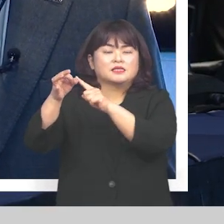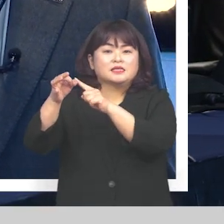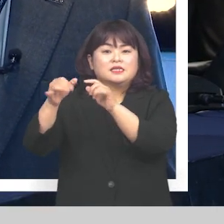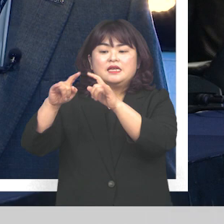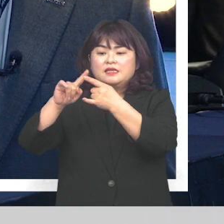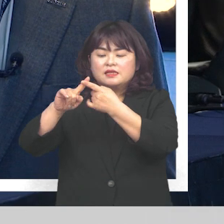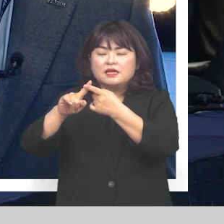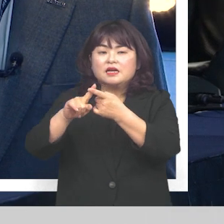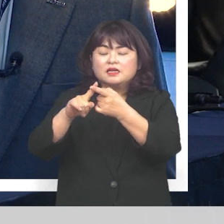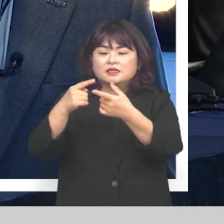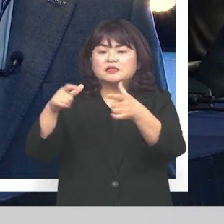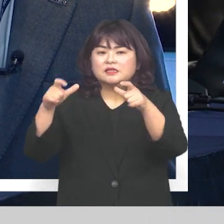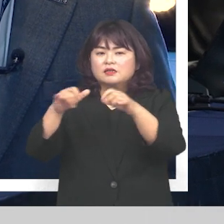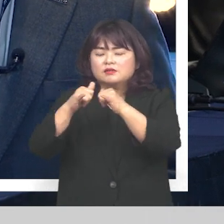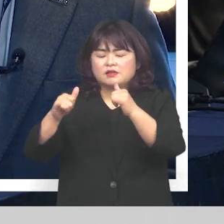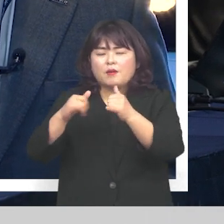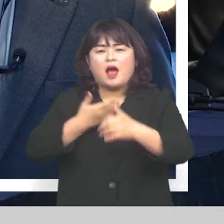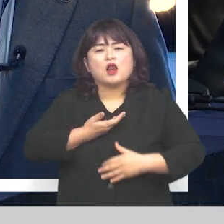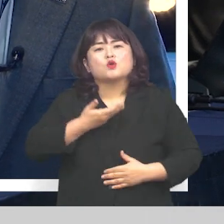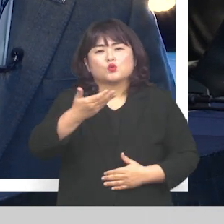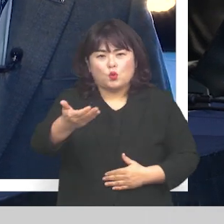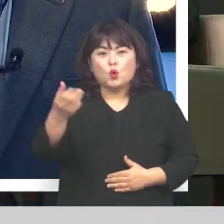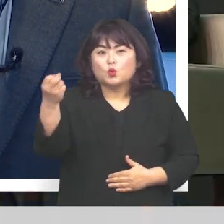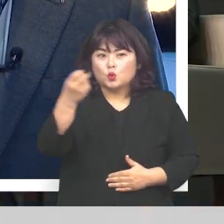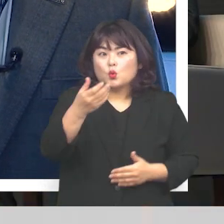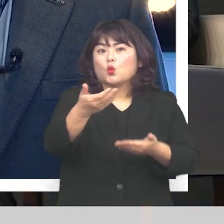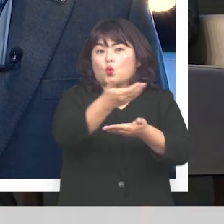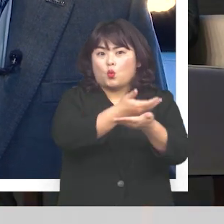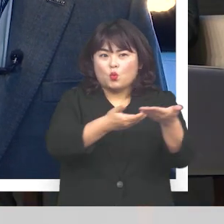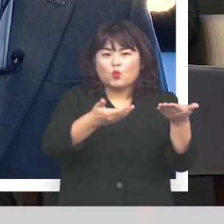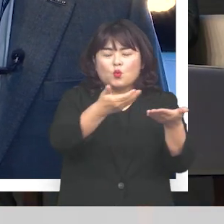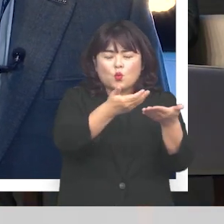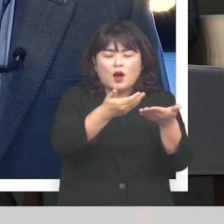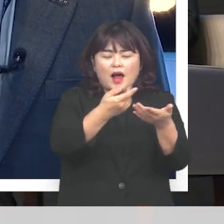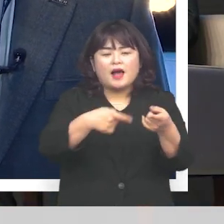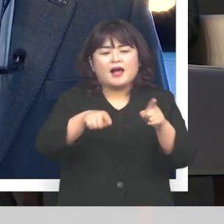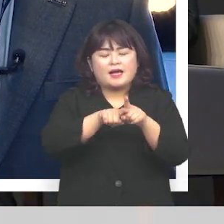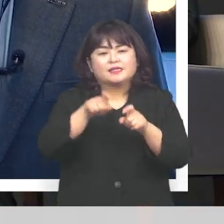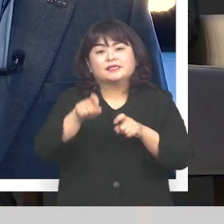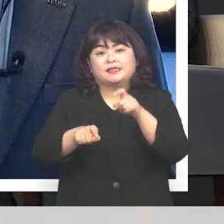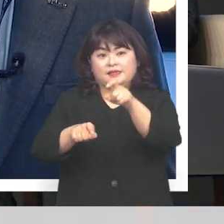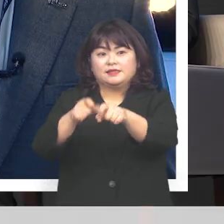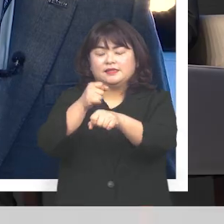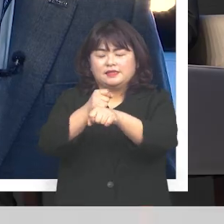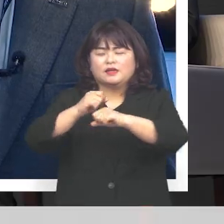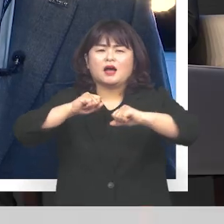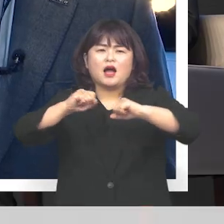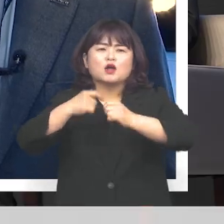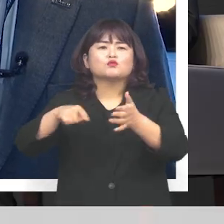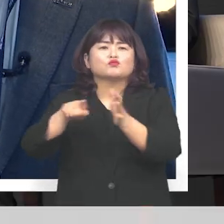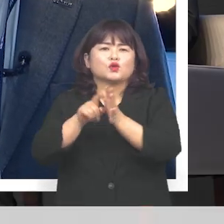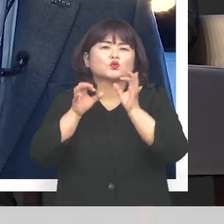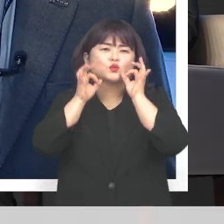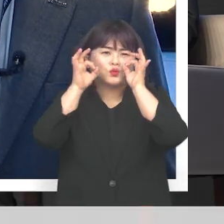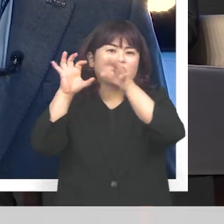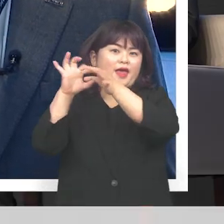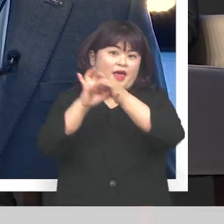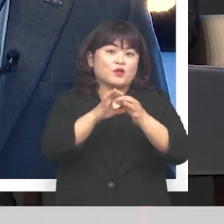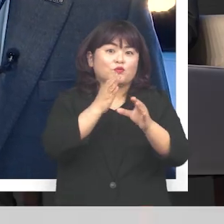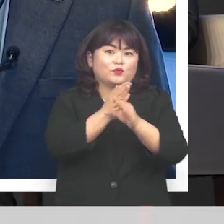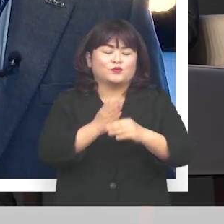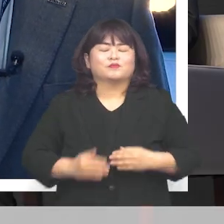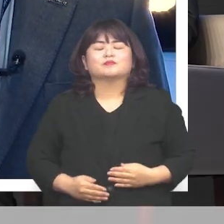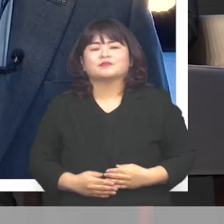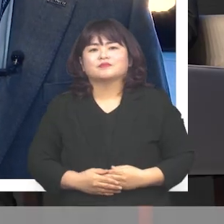가치를 시민들께 알려드리고 또 공유하고 함께 실천을 통해서 행동하기 위한